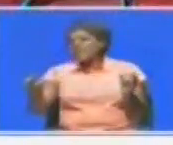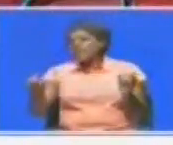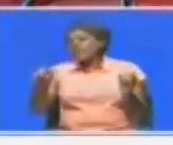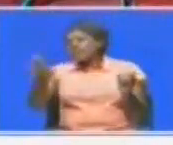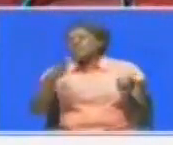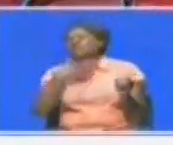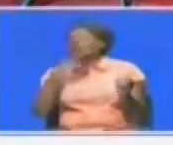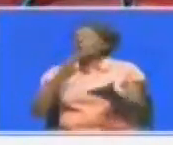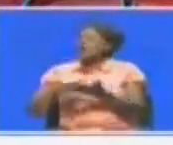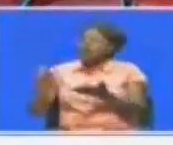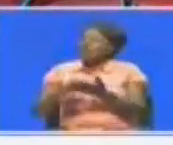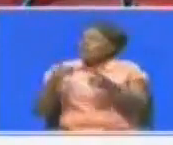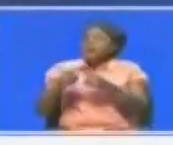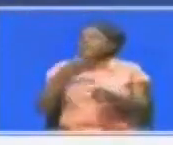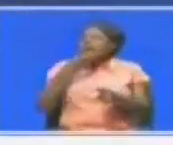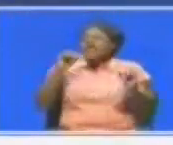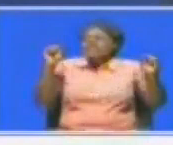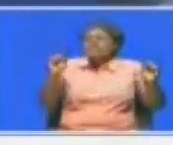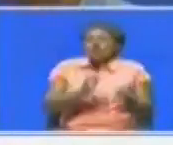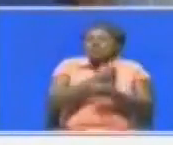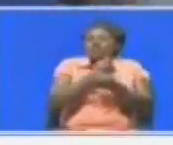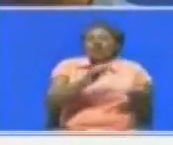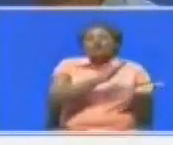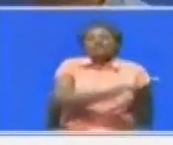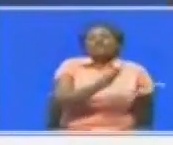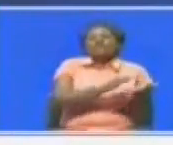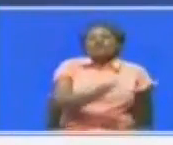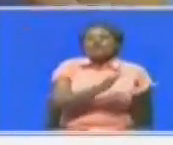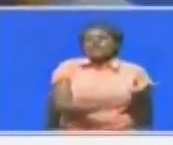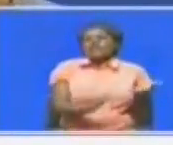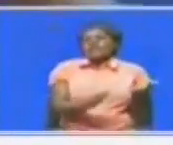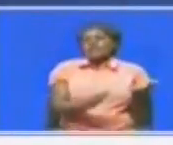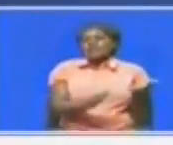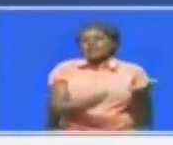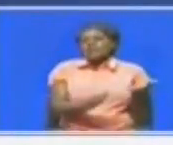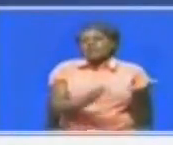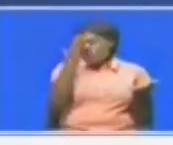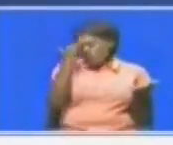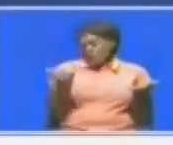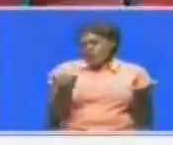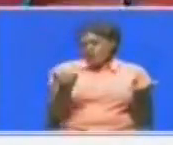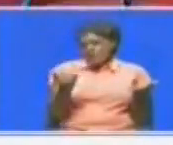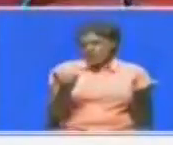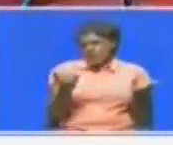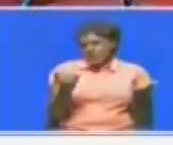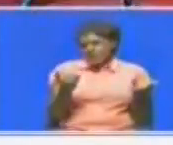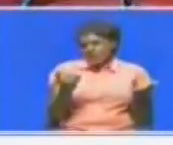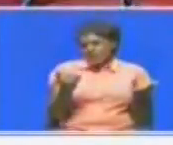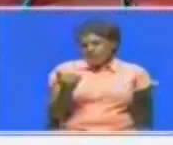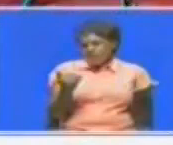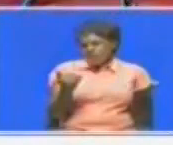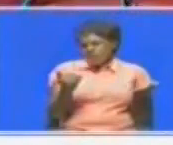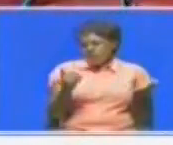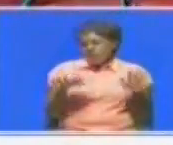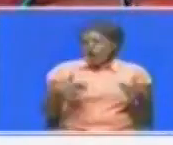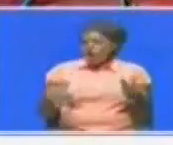mwanamke asamehe, lakini mwanamke akitongozwa nje akizaa anaambiwa funganya vitu zako uende kwenu. Mtoto mpeleke kwa babake. Mpeleke kwa babake, ama